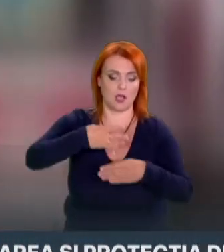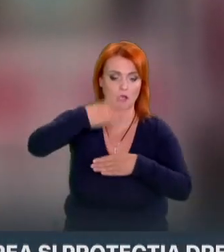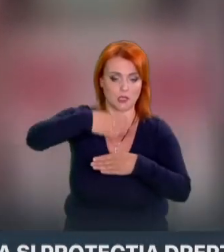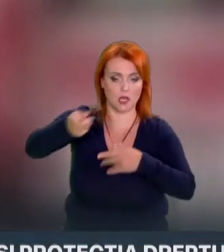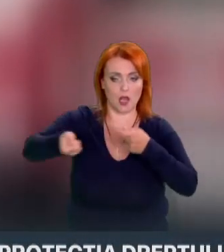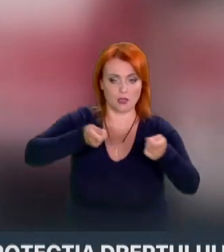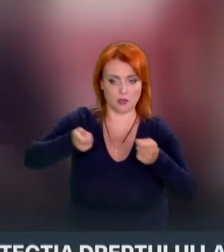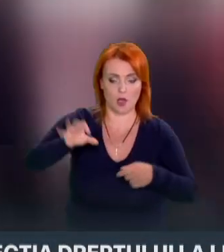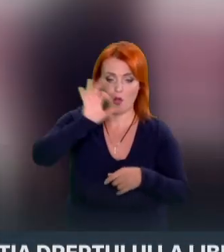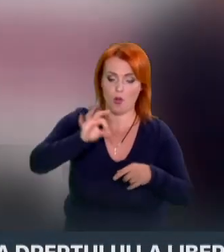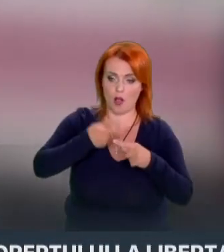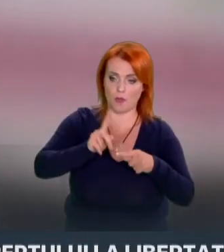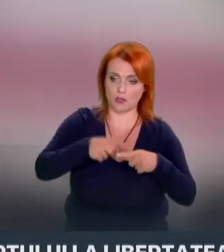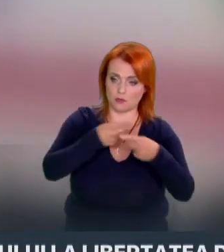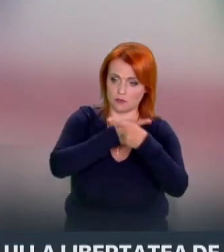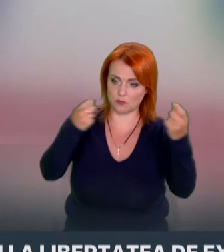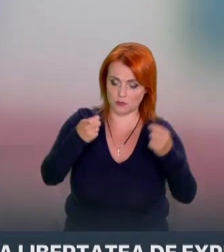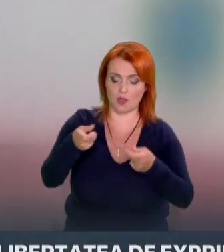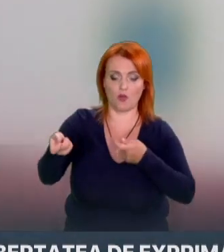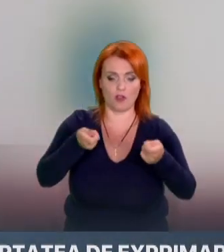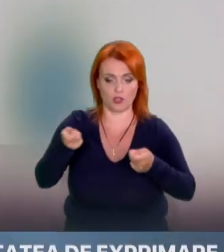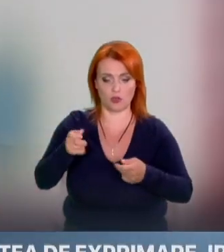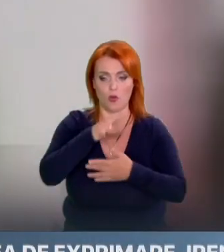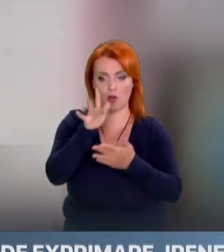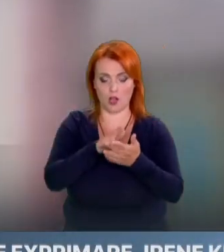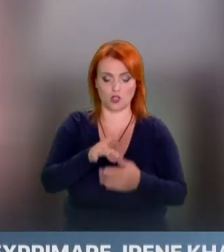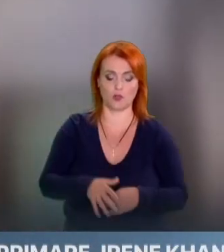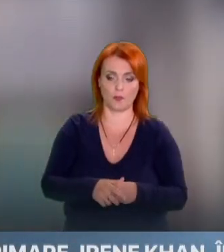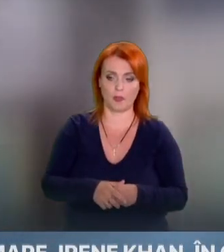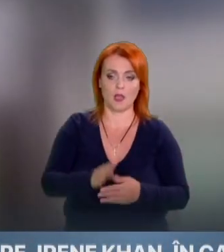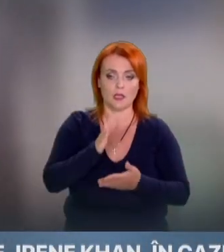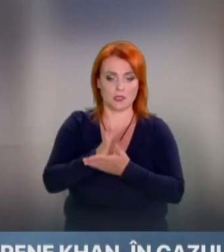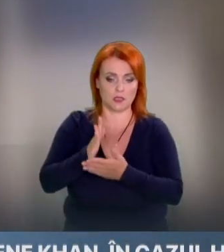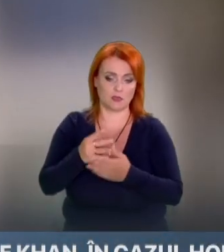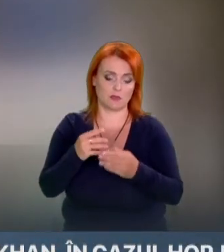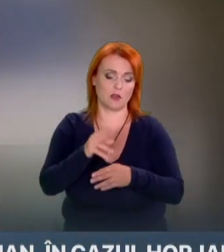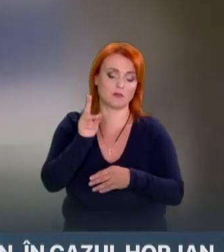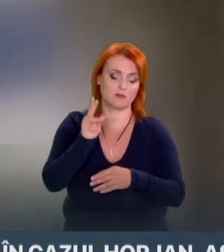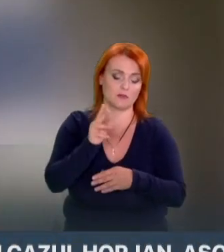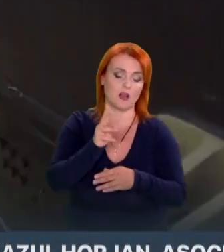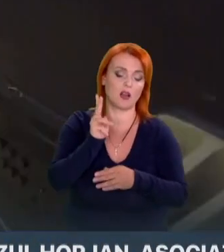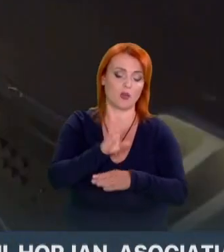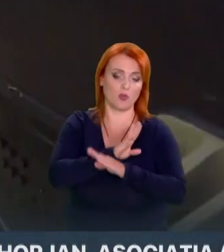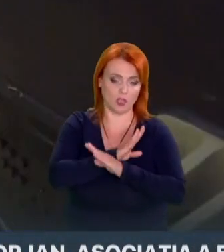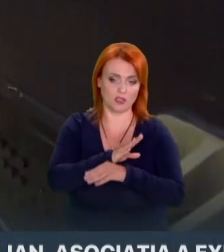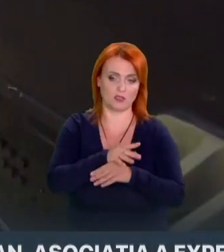transmis guvernatorul regiunii Donetsk. Printre victimele atacului se numără mai mulți civili, printre care și